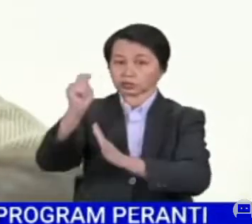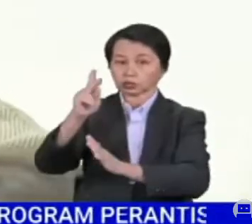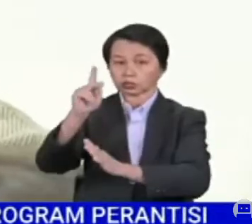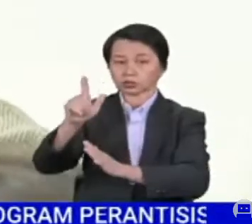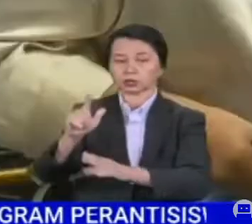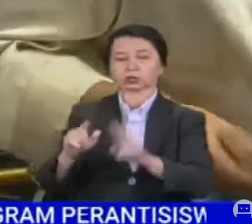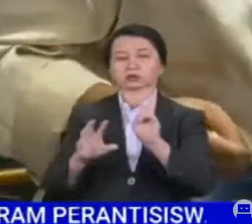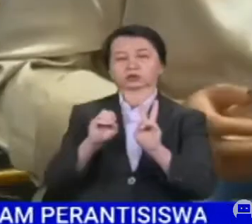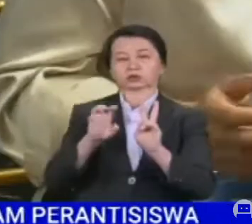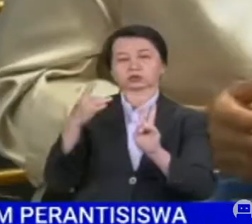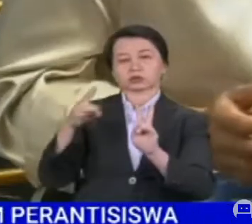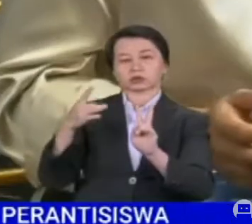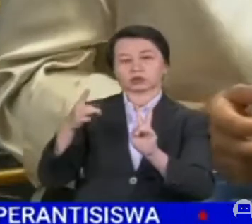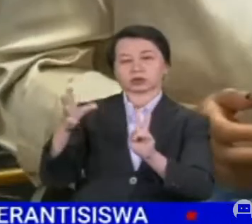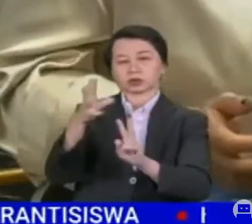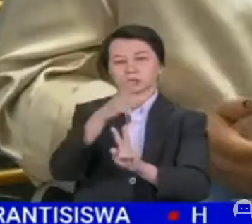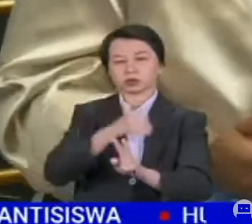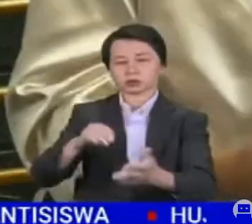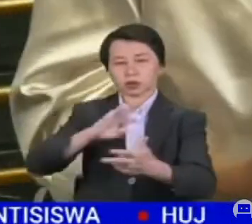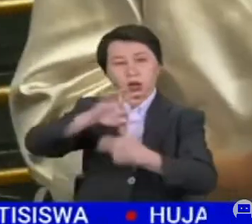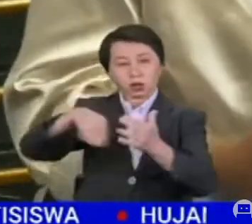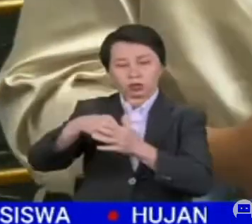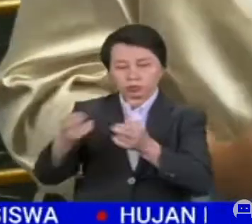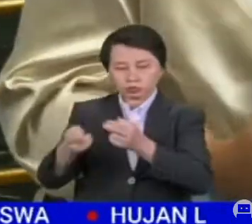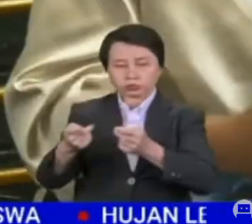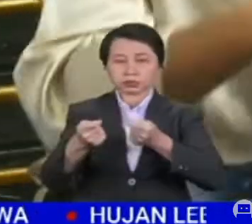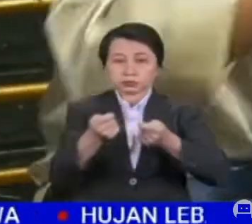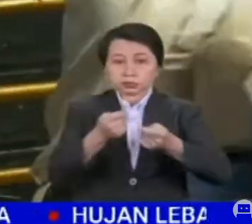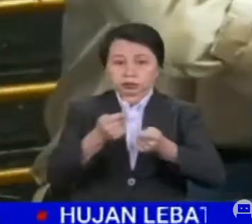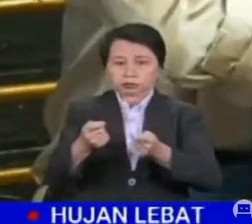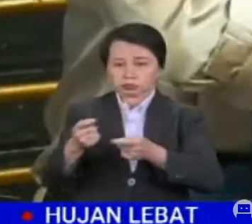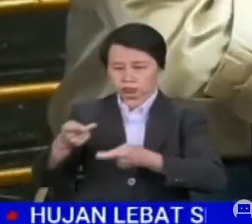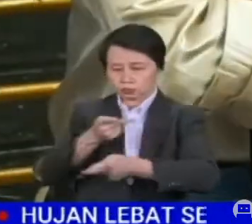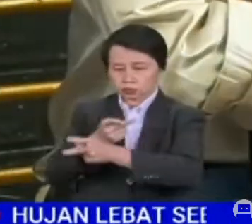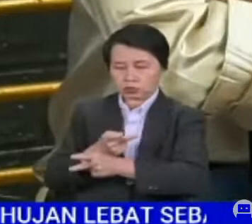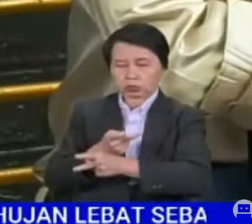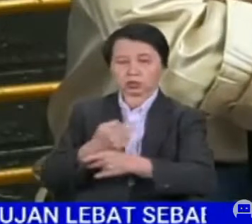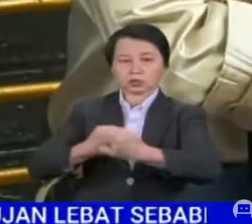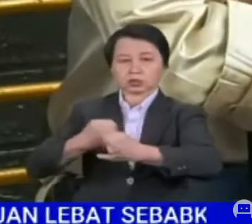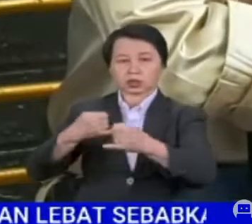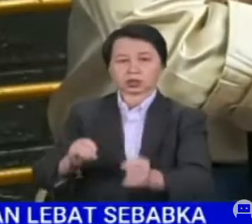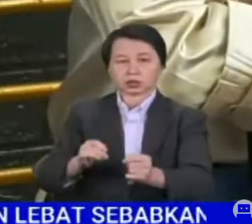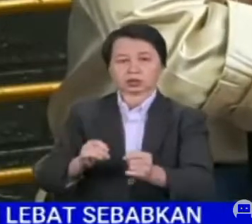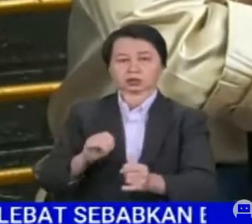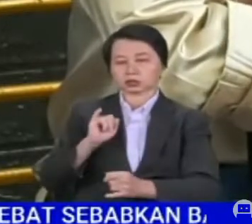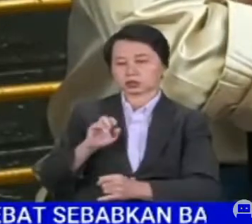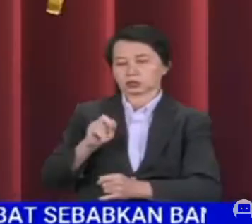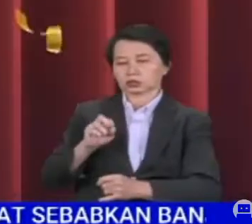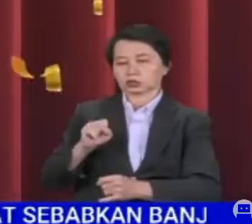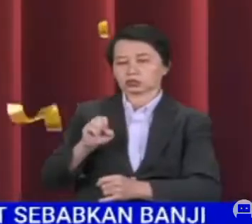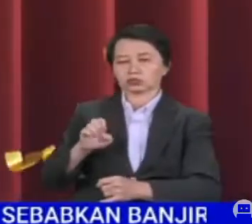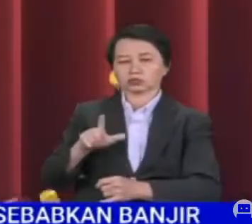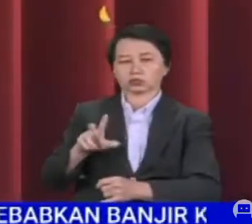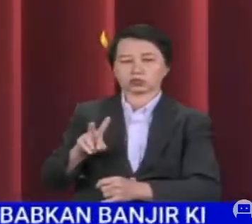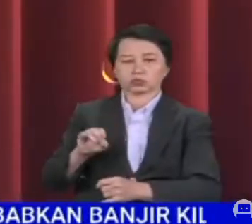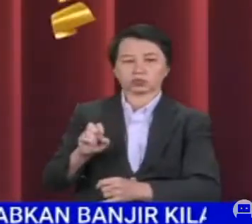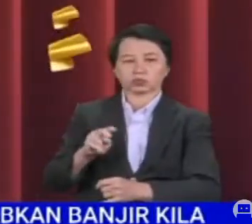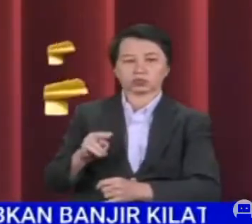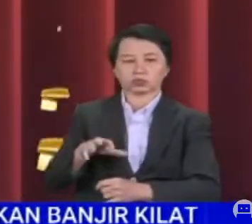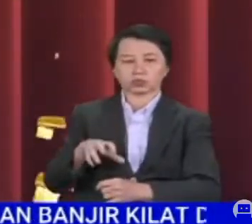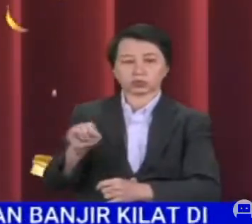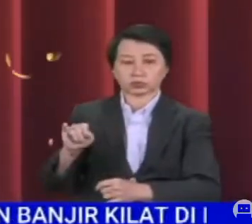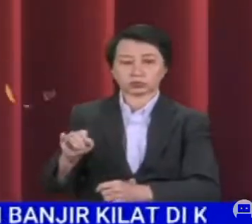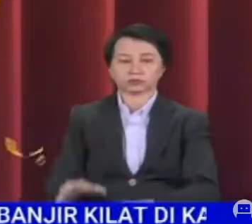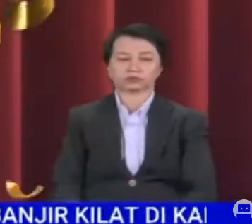pada 2018 dan segala urusan pentadbiran dikawal selia Jabatan Insolvensi. Kugiran